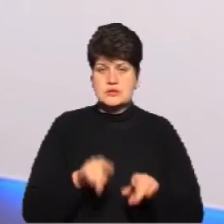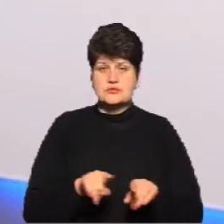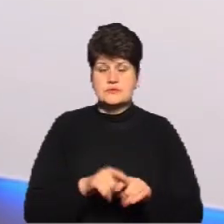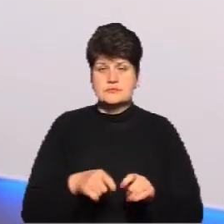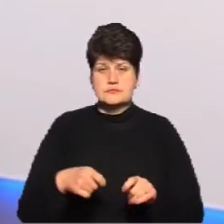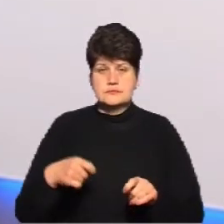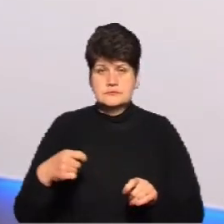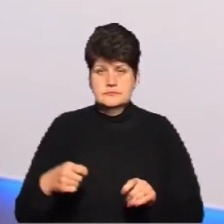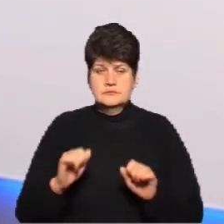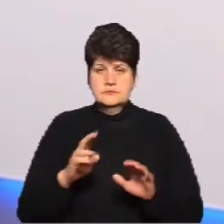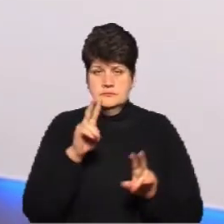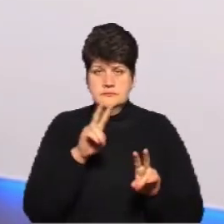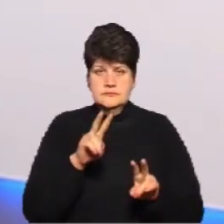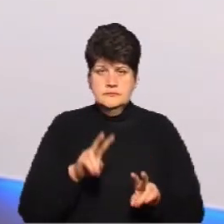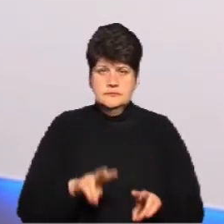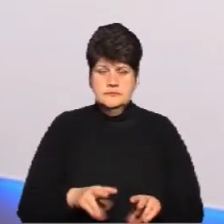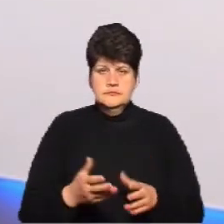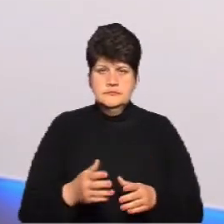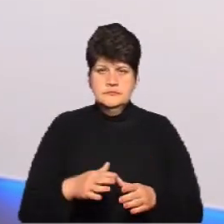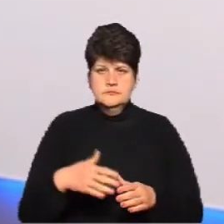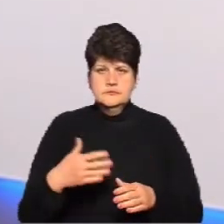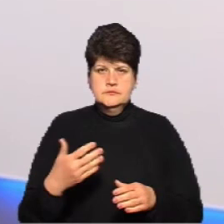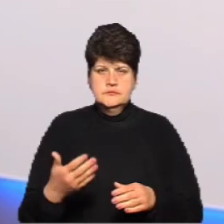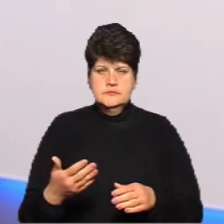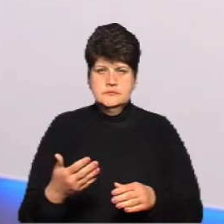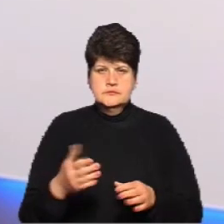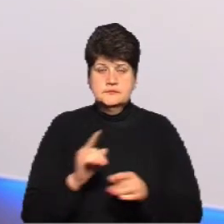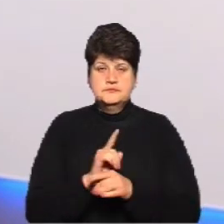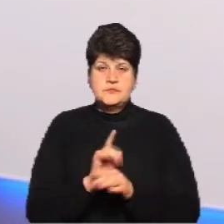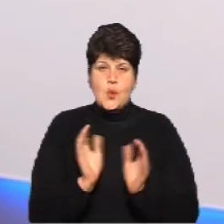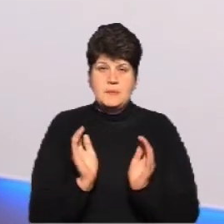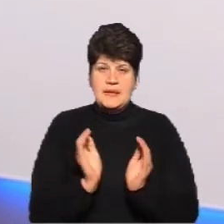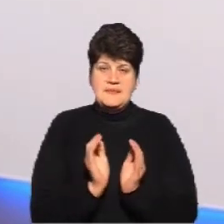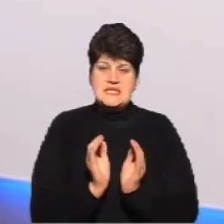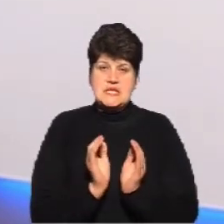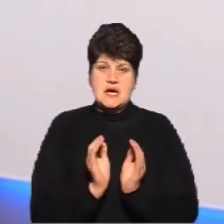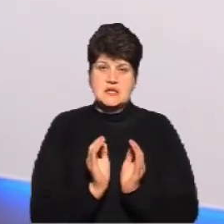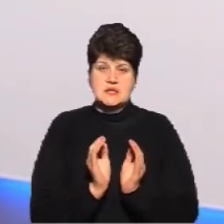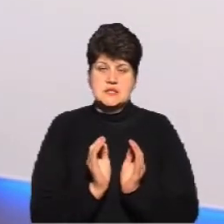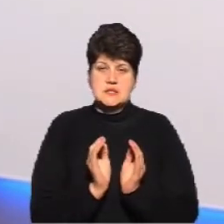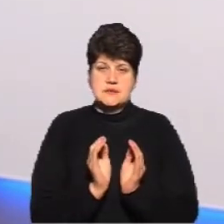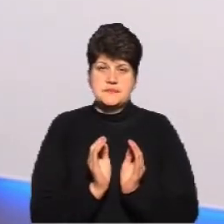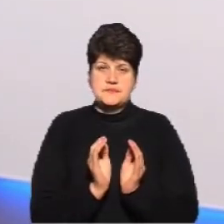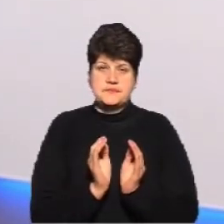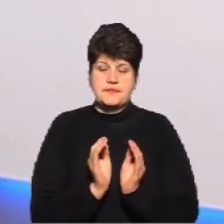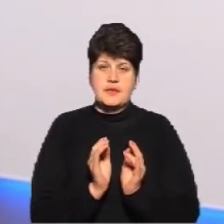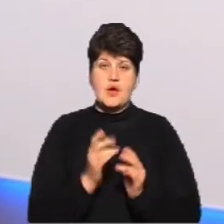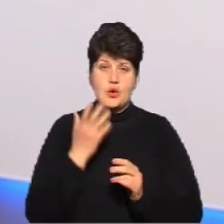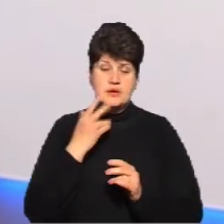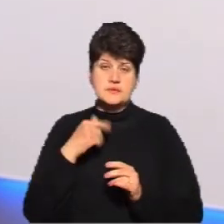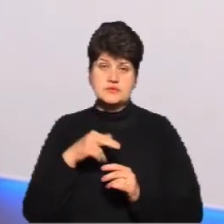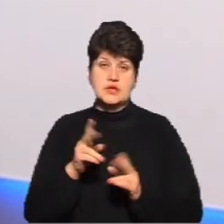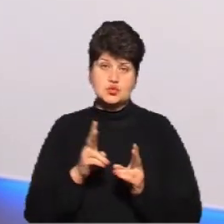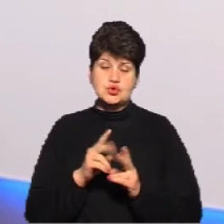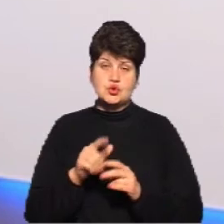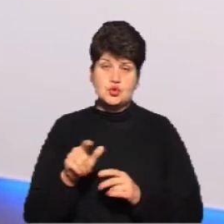бути переглянуті і в сторону оптимізації, вийшовши на зустріч людей, все-таки врахувавши оці моменти, про які